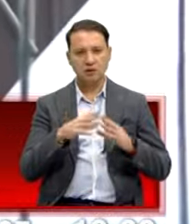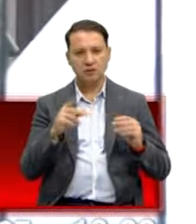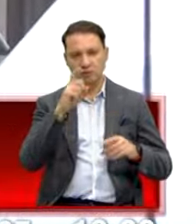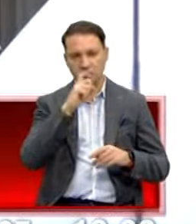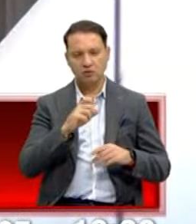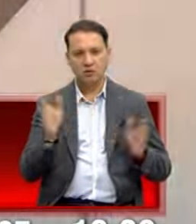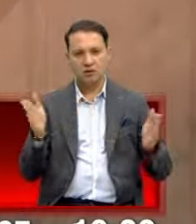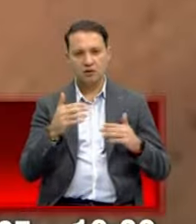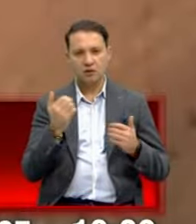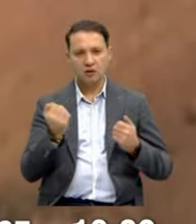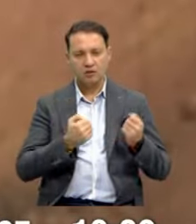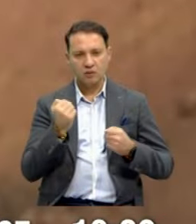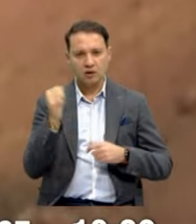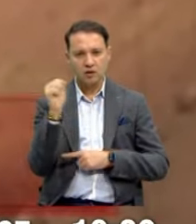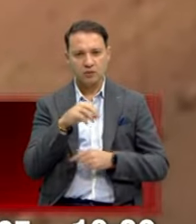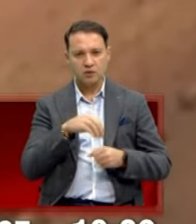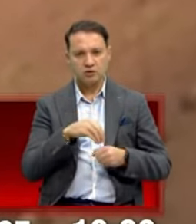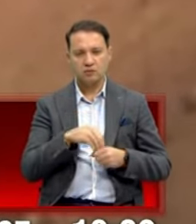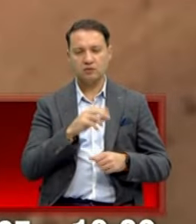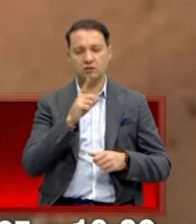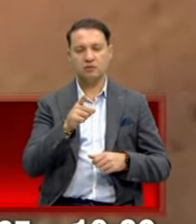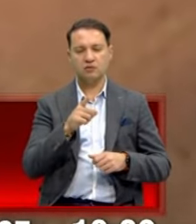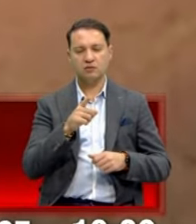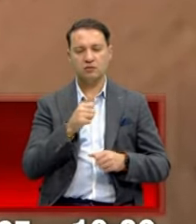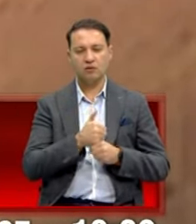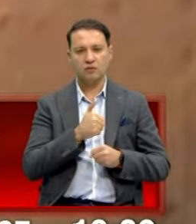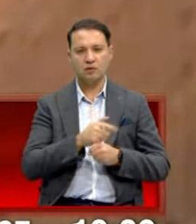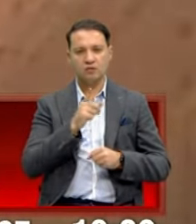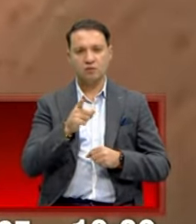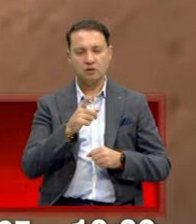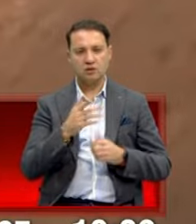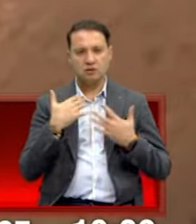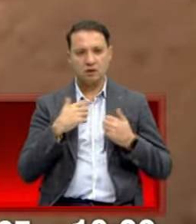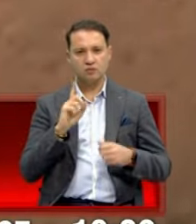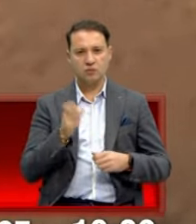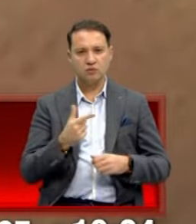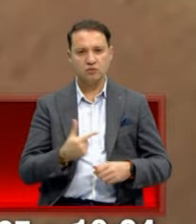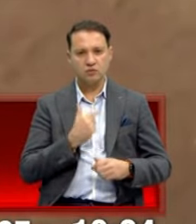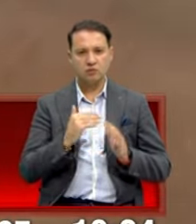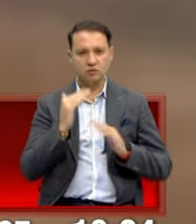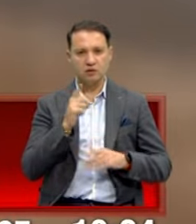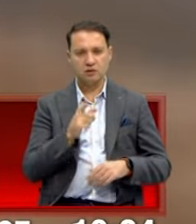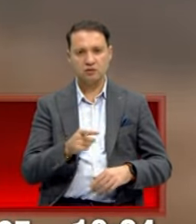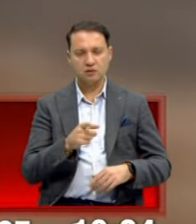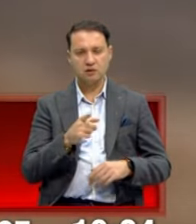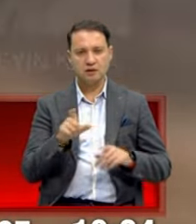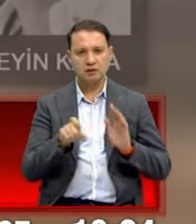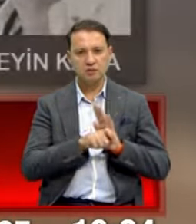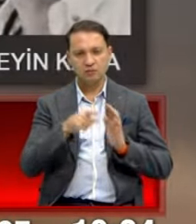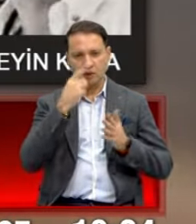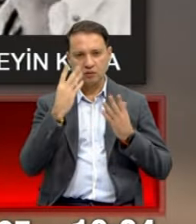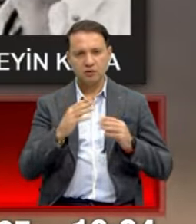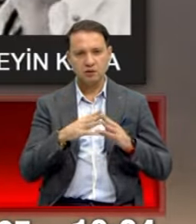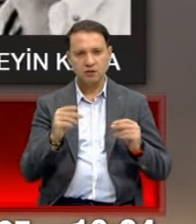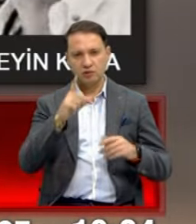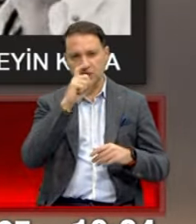işçiler konteyner araç ve kamyonun içindeydi. Yani ekiplerin onlara sağ ulaşma umudu yüksekti. Kimlikleri belirlenen